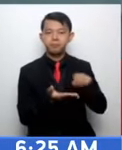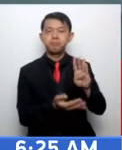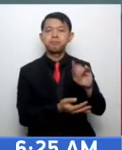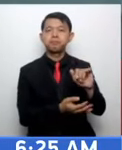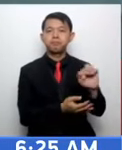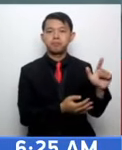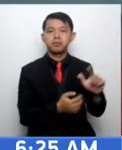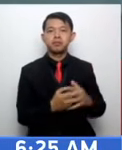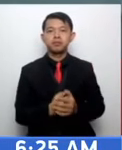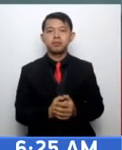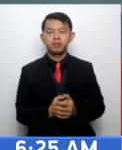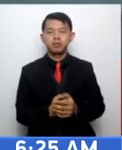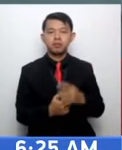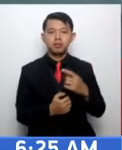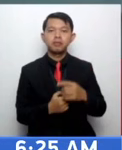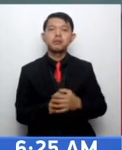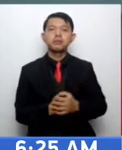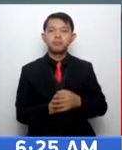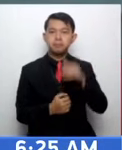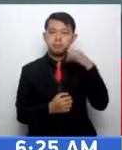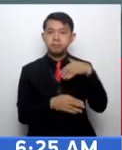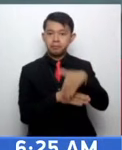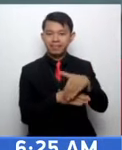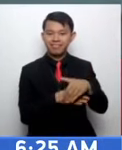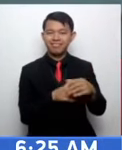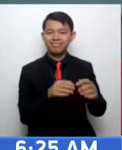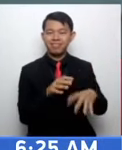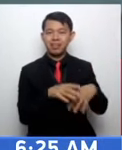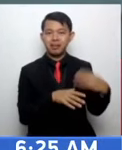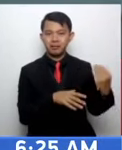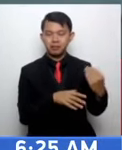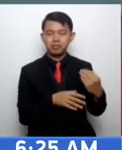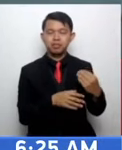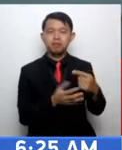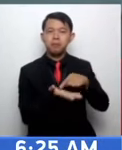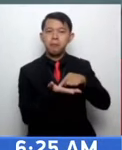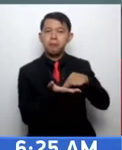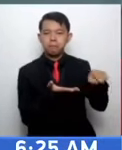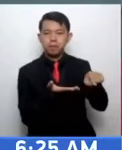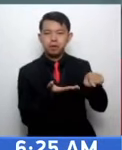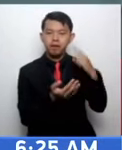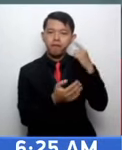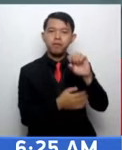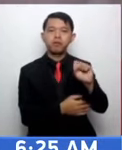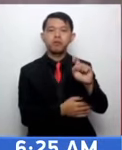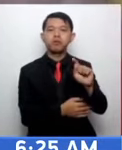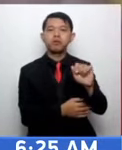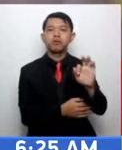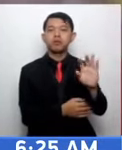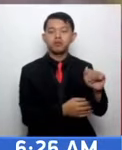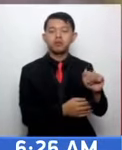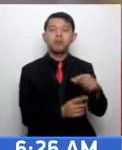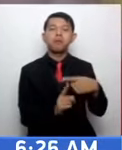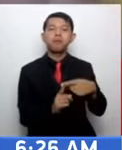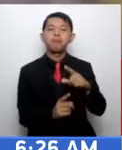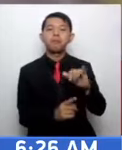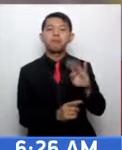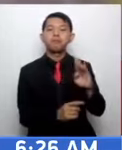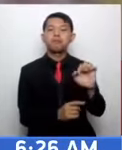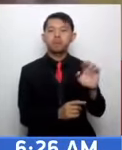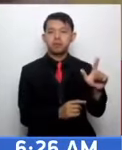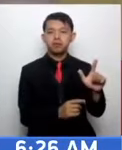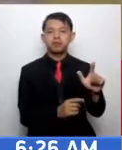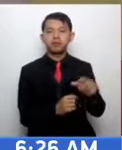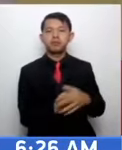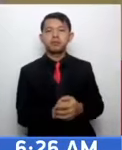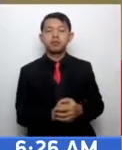kagabi matapos magbayad para sa 11 counts ng estafa at isang kaso ng libel. Nauna nang ibinasura ng Quezon City Regional Trial Court ang reklamo